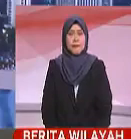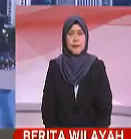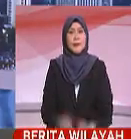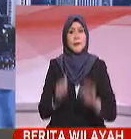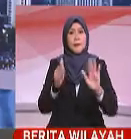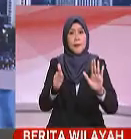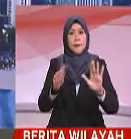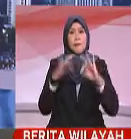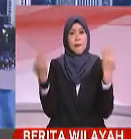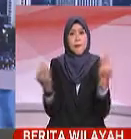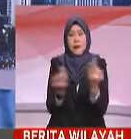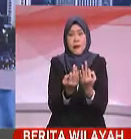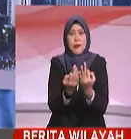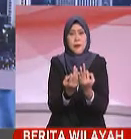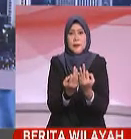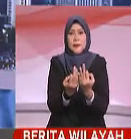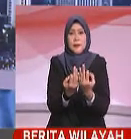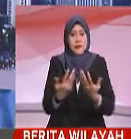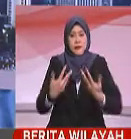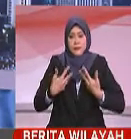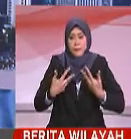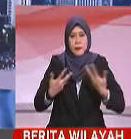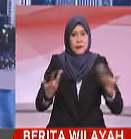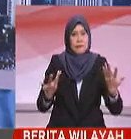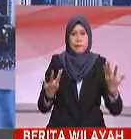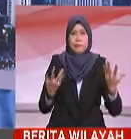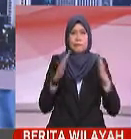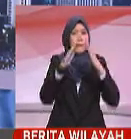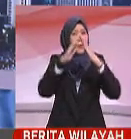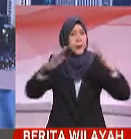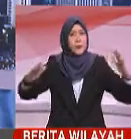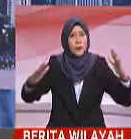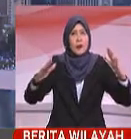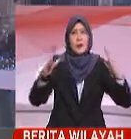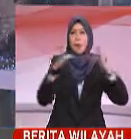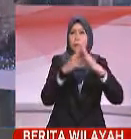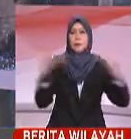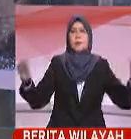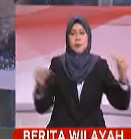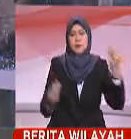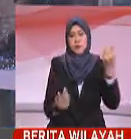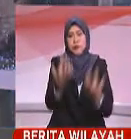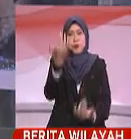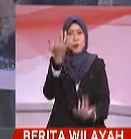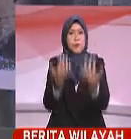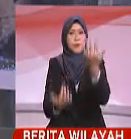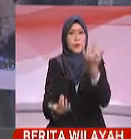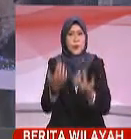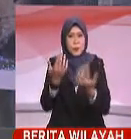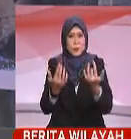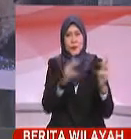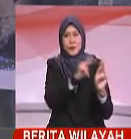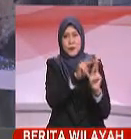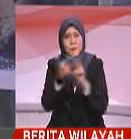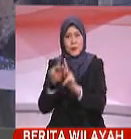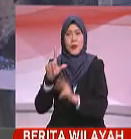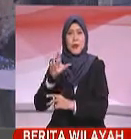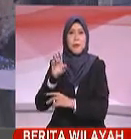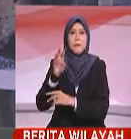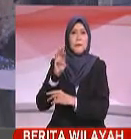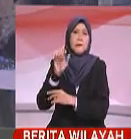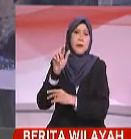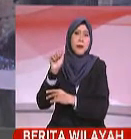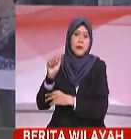Enam sekeluarga tinggal sehelai sepinggang apabila kediaman mereka musnah sepenuhnya dalam kebakaran di Kampung Lembaga Gua